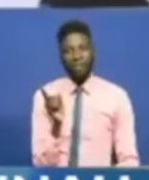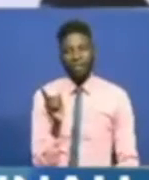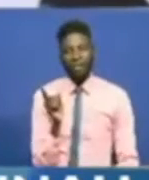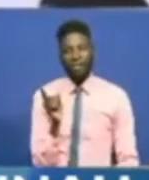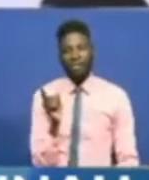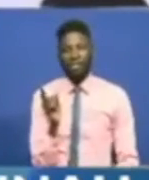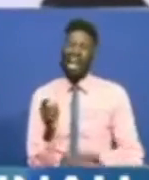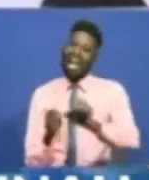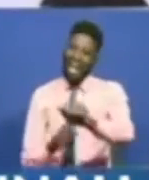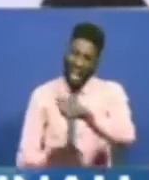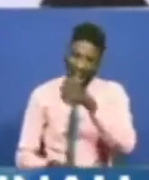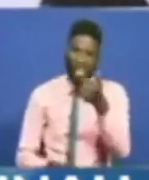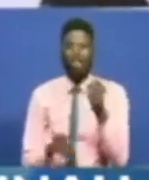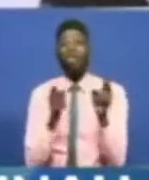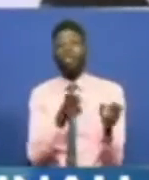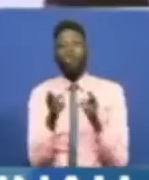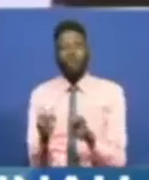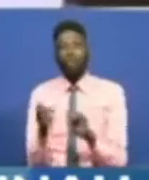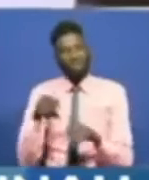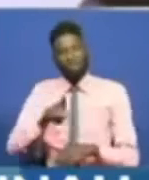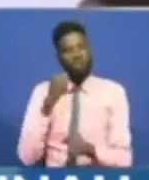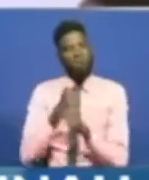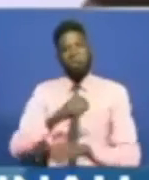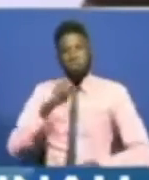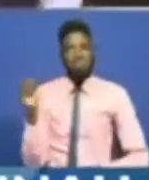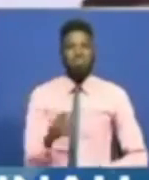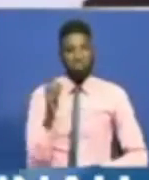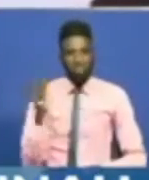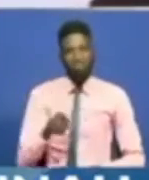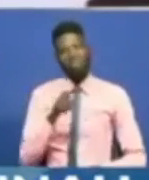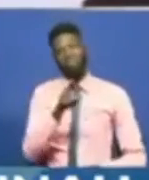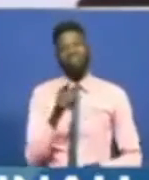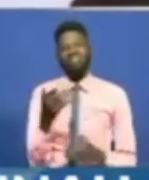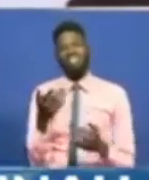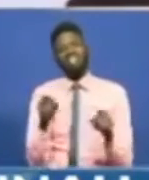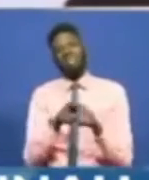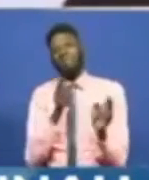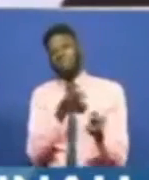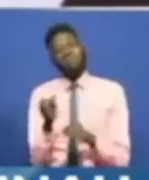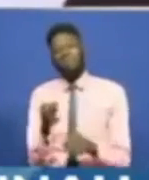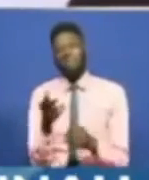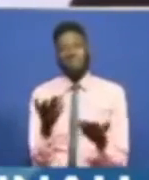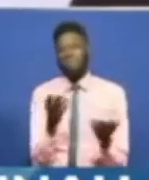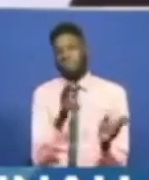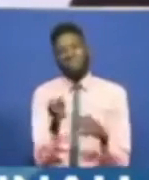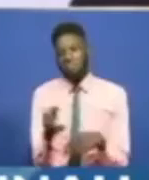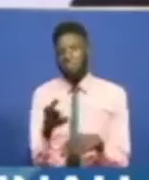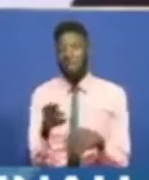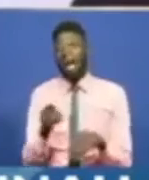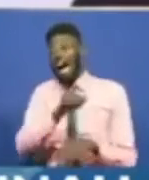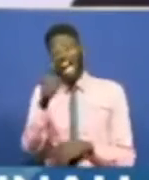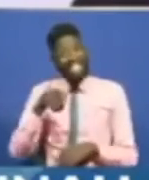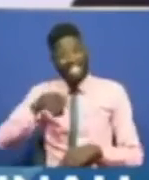yule mtu wa kawaida ambaye anatafuta mshahara, huyo ni mkabwela, alafu yule ambaye hawezi